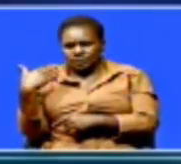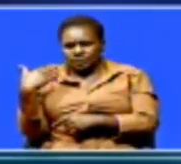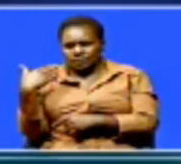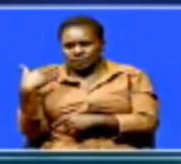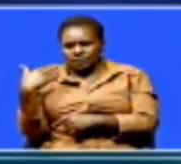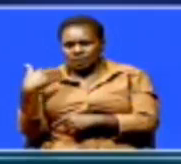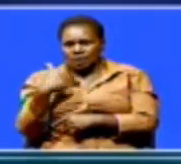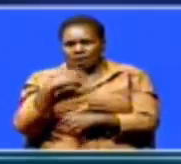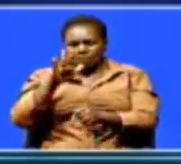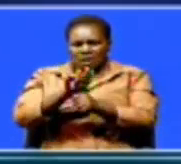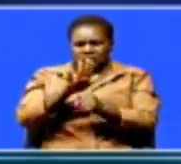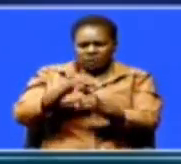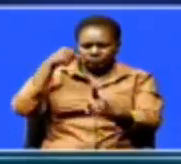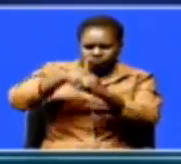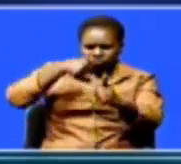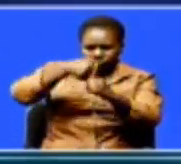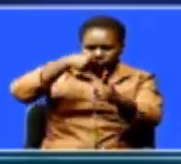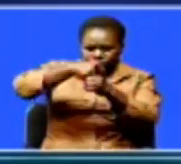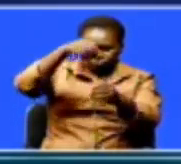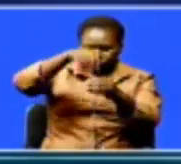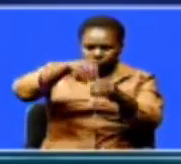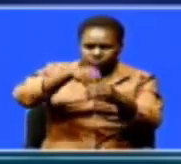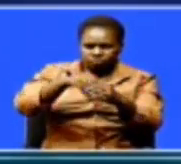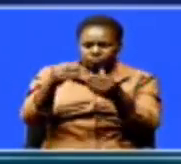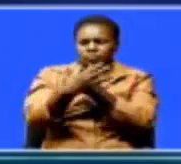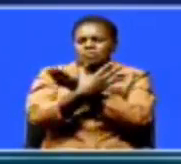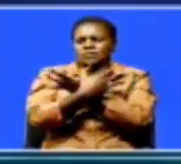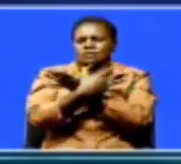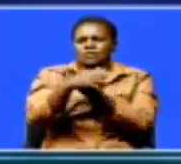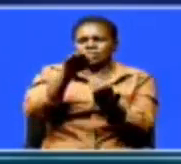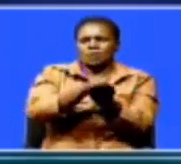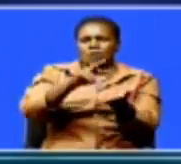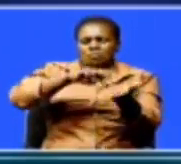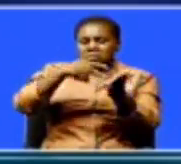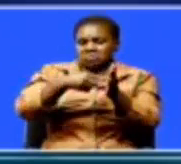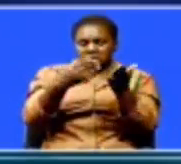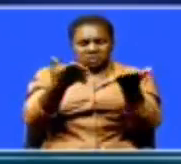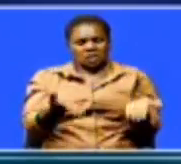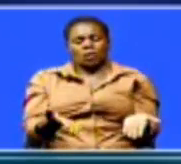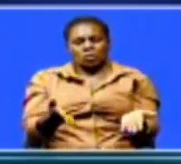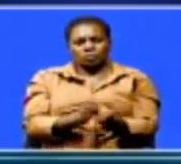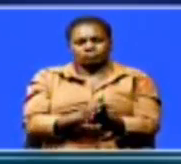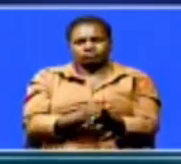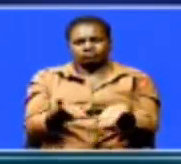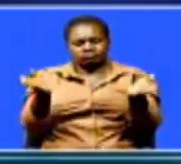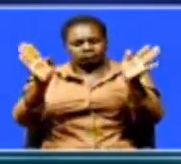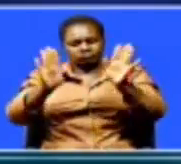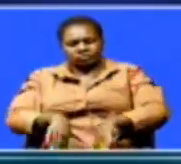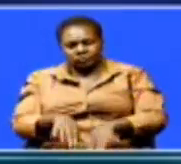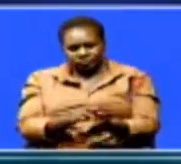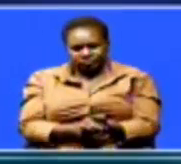putting lot of efforts and investment in the breeding of the butterflies. Sasa mradi ndio huo umefungika kwa